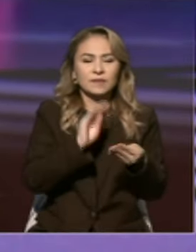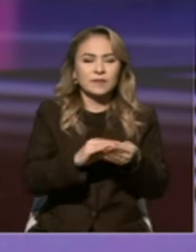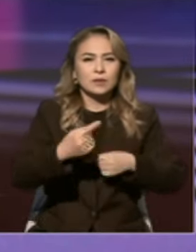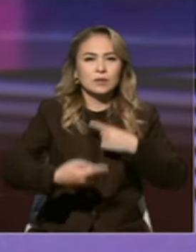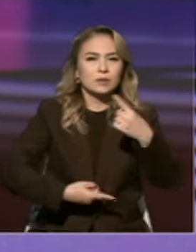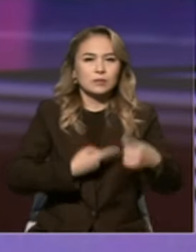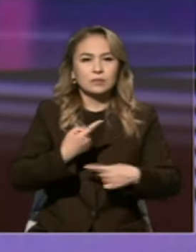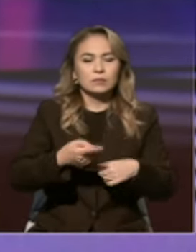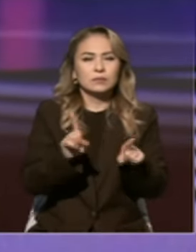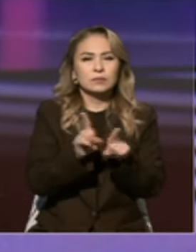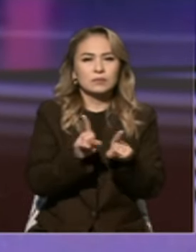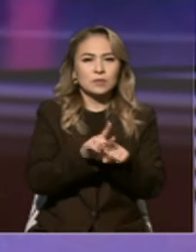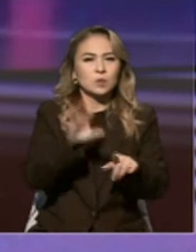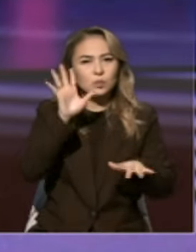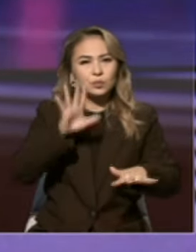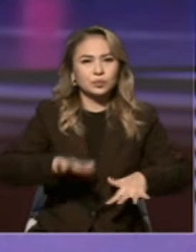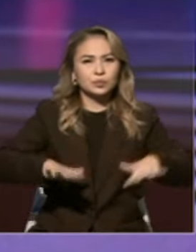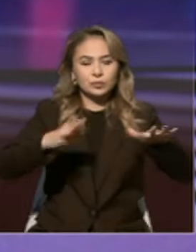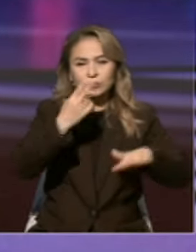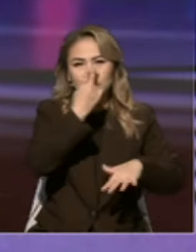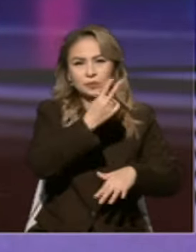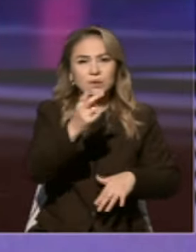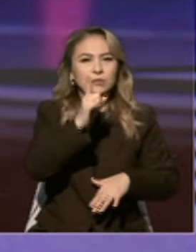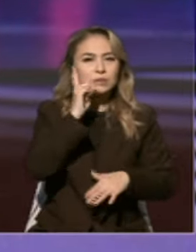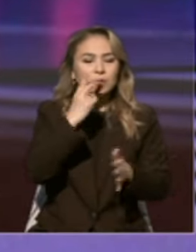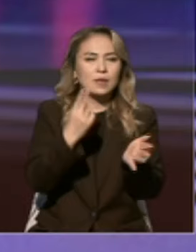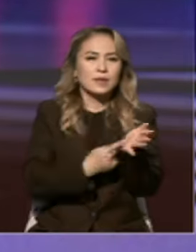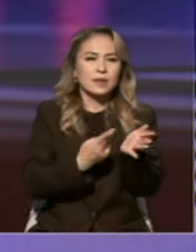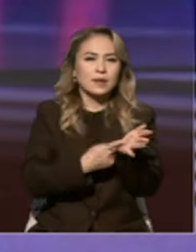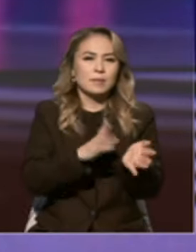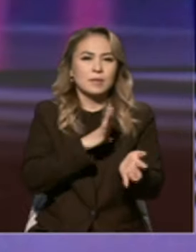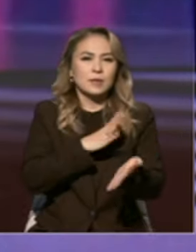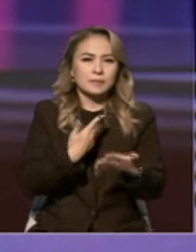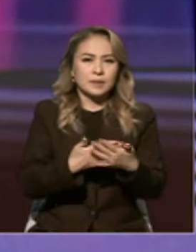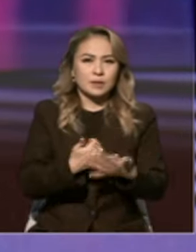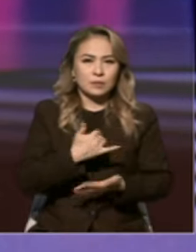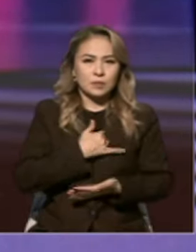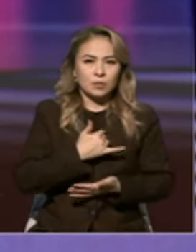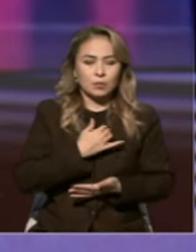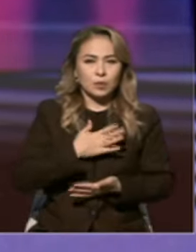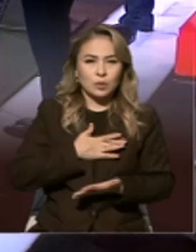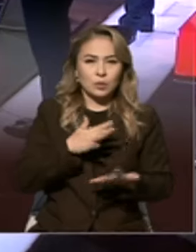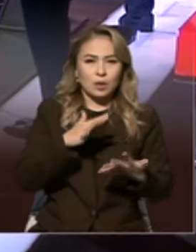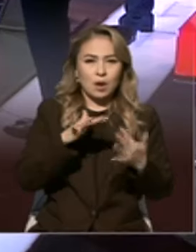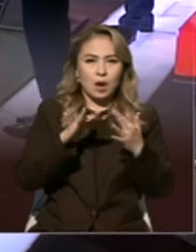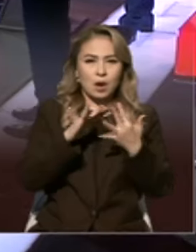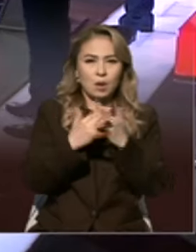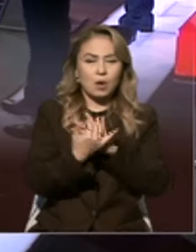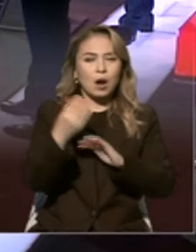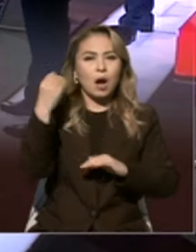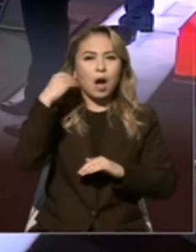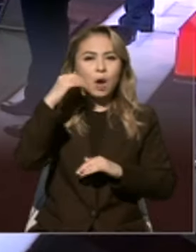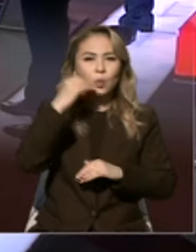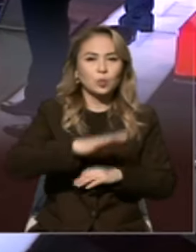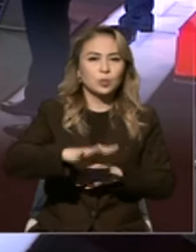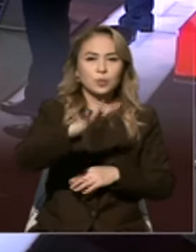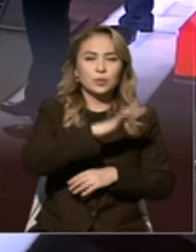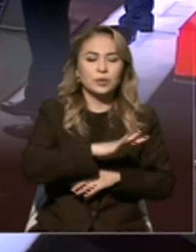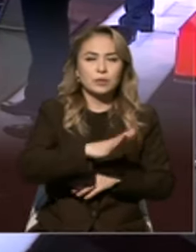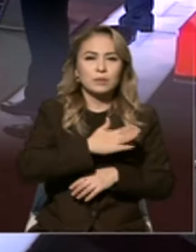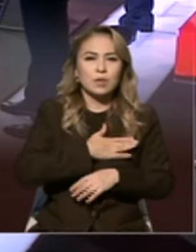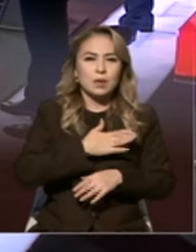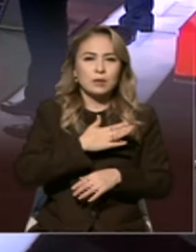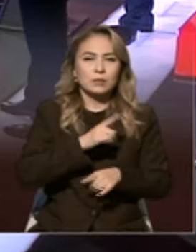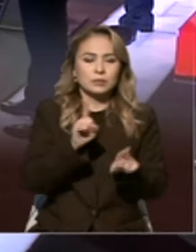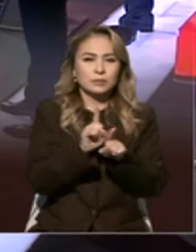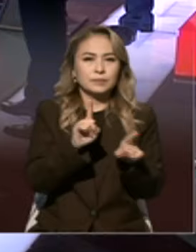жоғалып кетпегендігін осы су тасқында ауыл жастары дәрелдеді. Мысалы үшін менің өзімнің туған ауылым, жаңағы Ақтөбек ауылы. Сол біздің